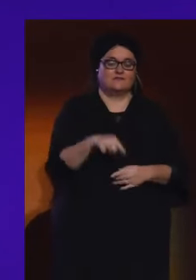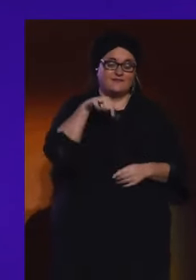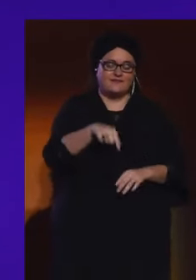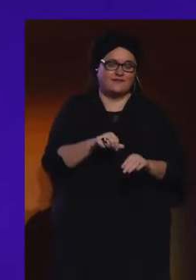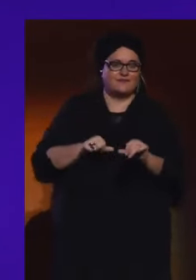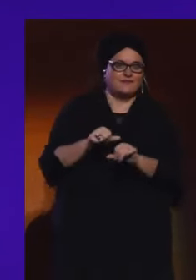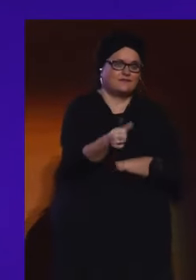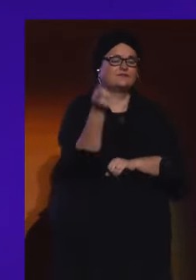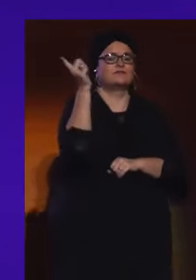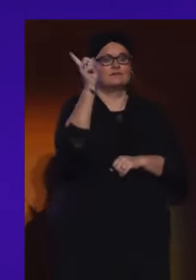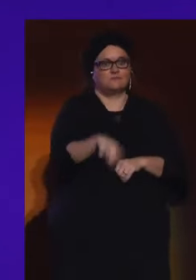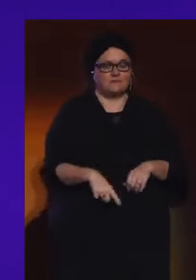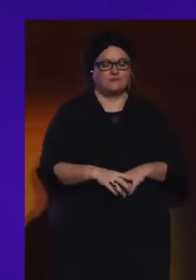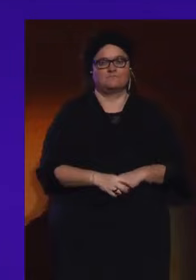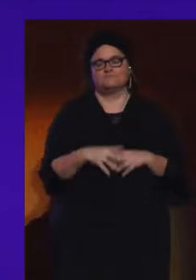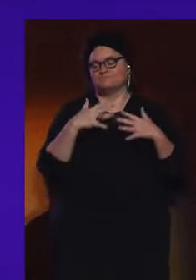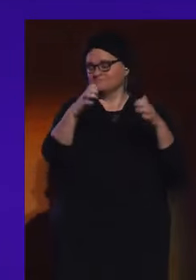hemendik aurrera ere bai.